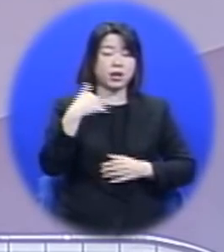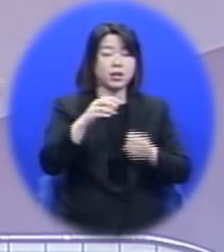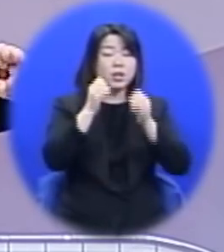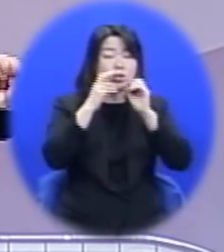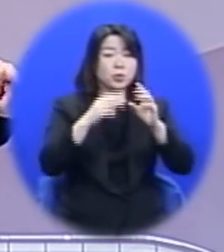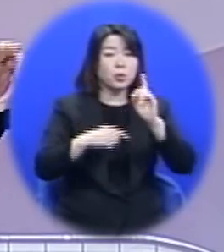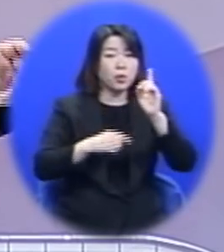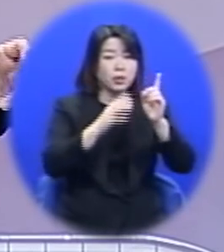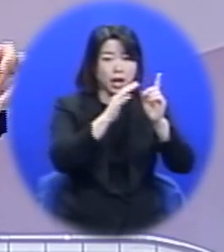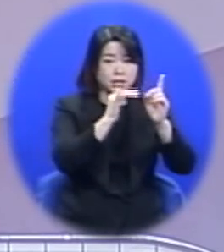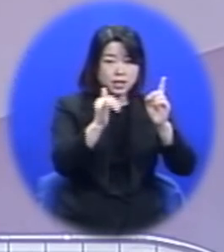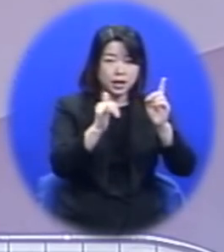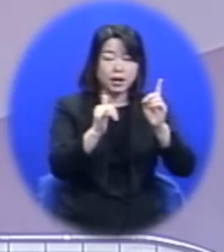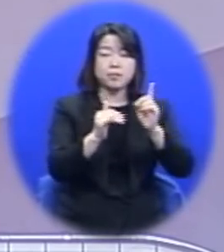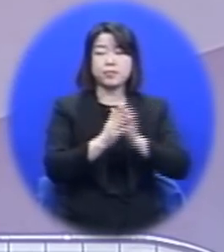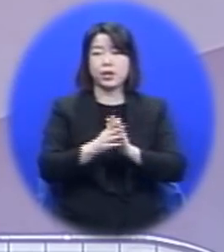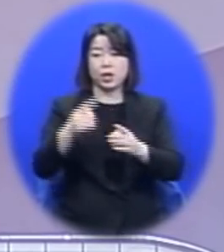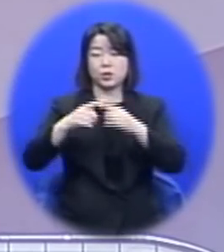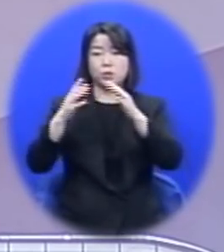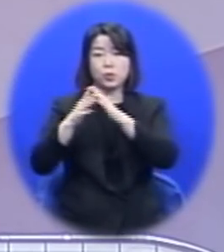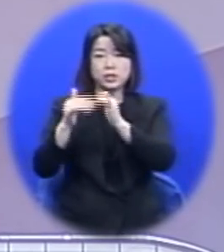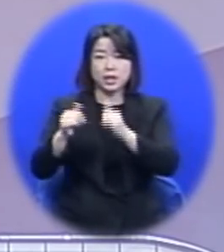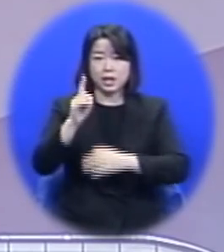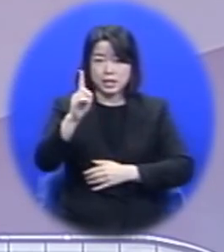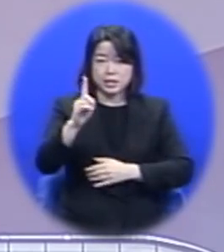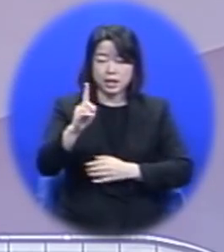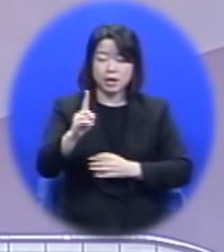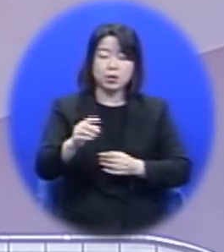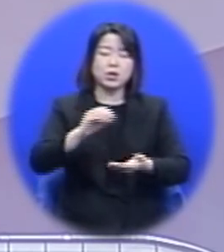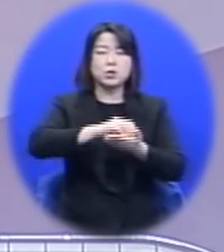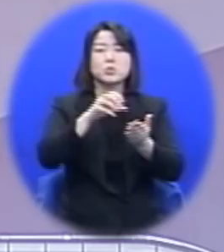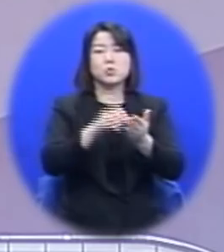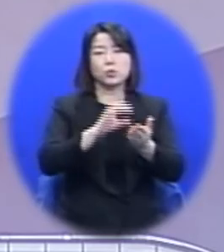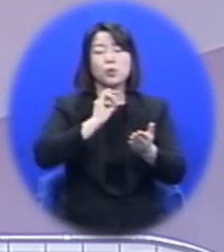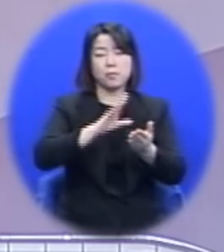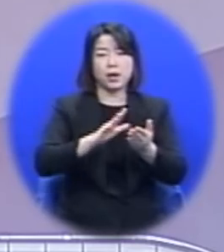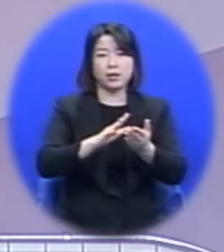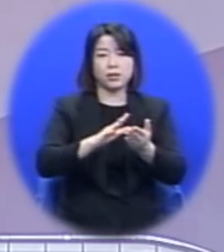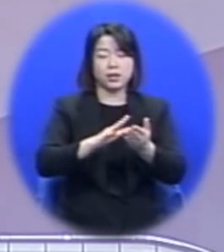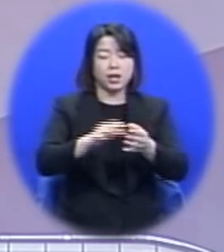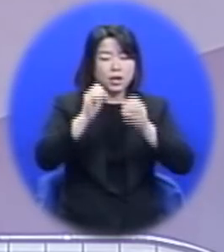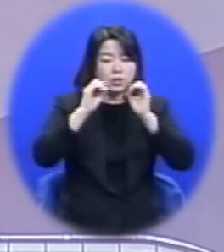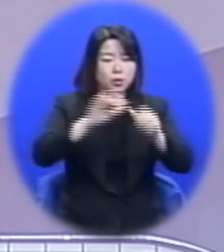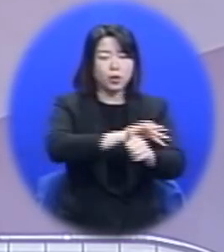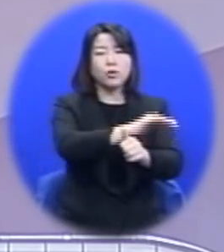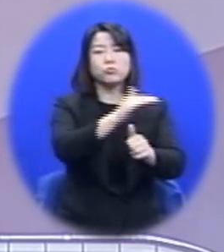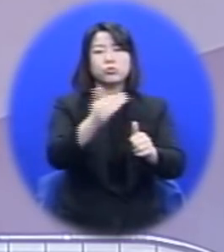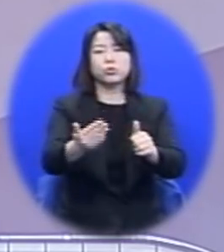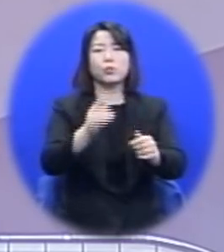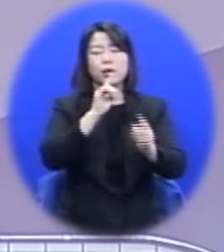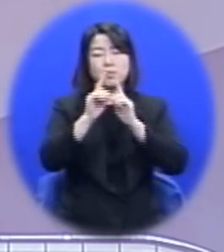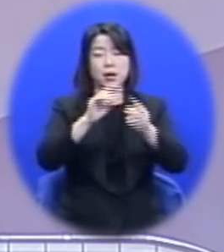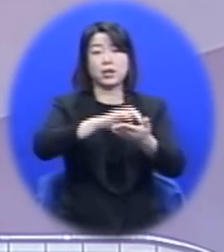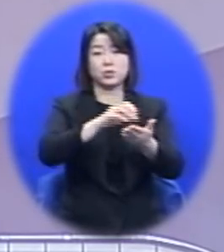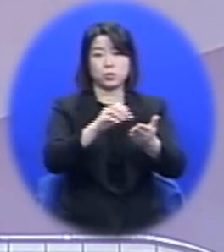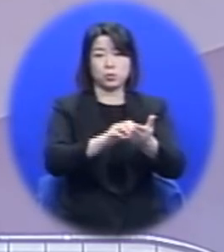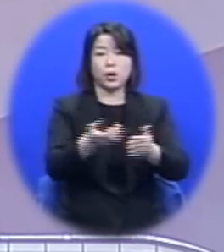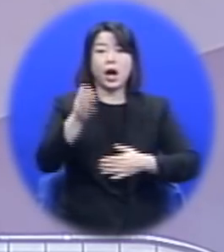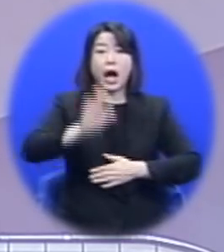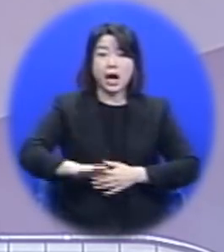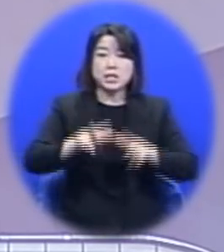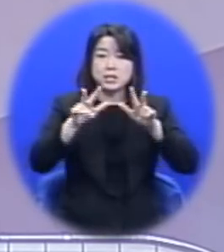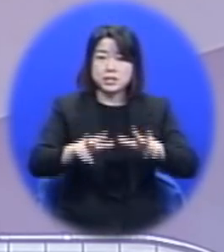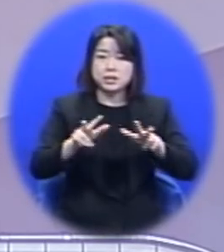사람의 기독교인 한 사람 비율에 있다고 말하던, 정말 선교의 무덤이라고 말하던 터키입니다. 근데 지금은